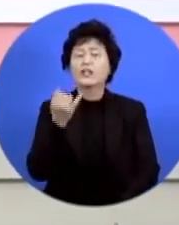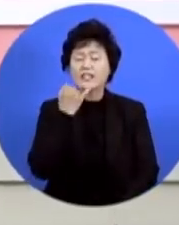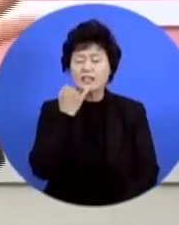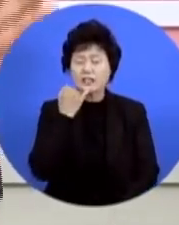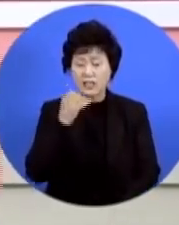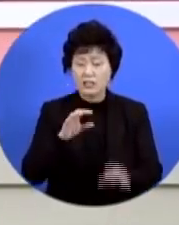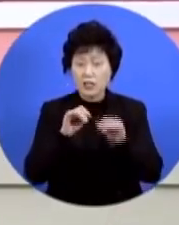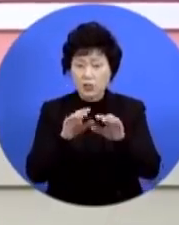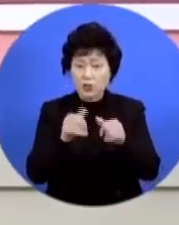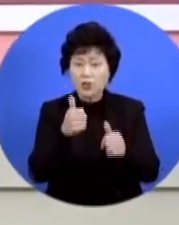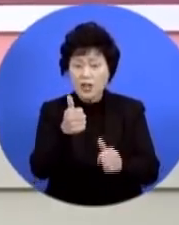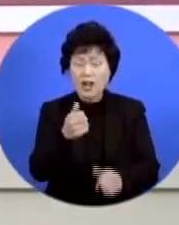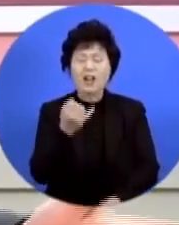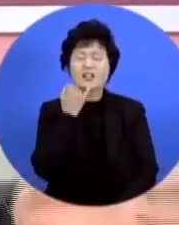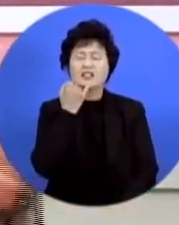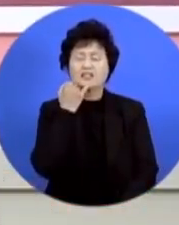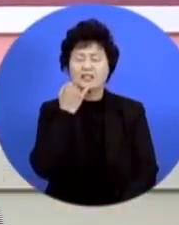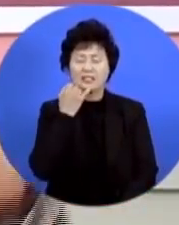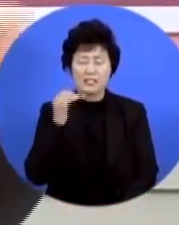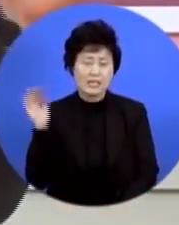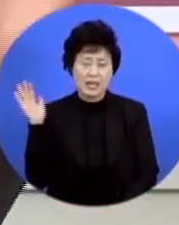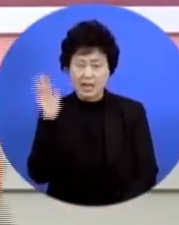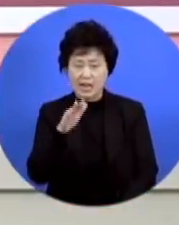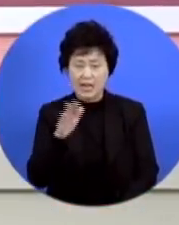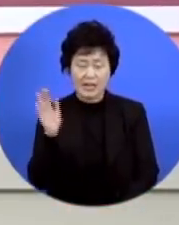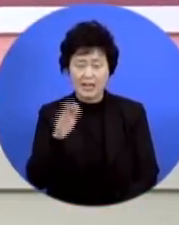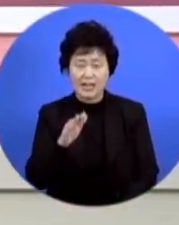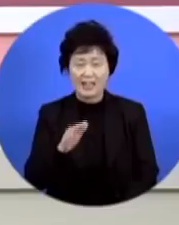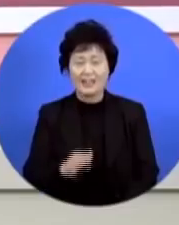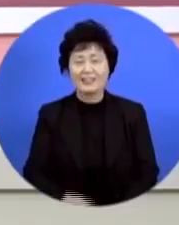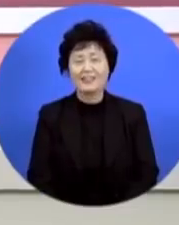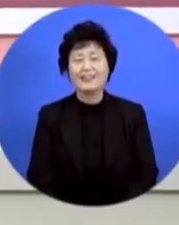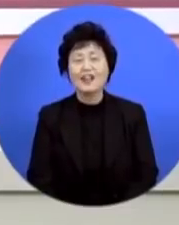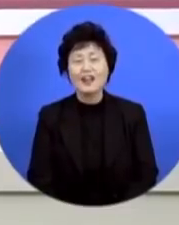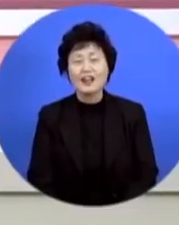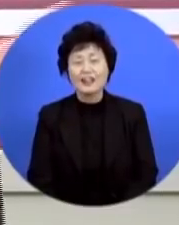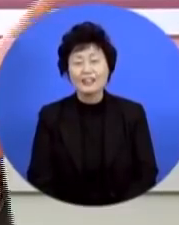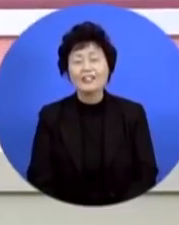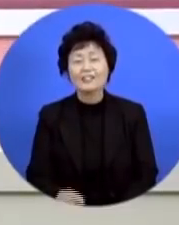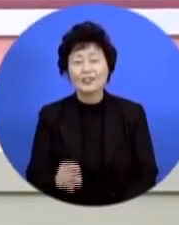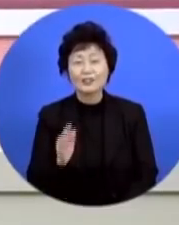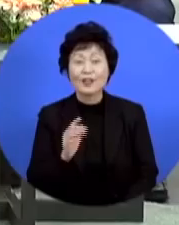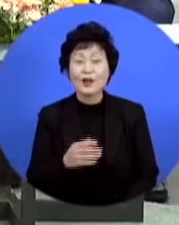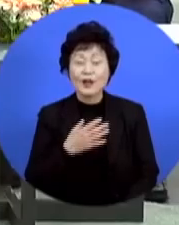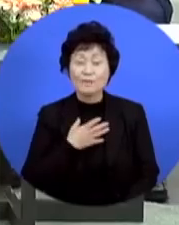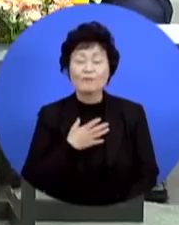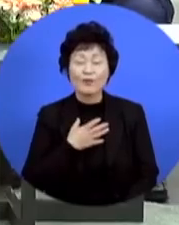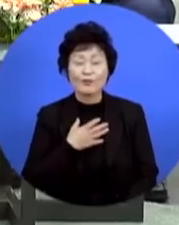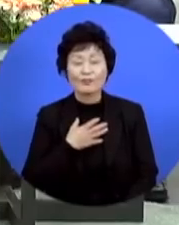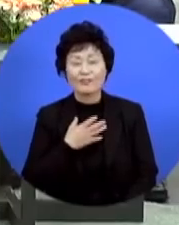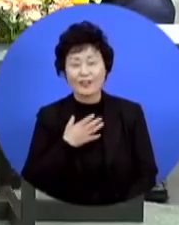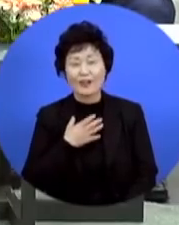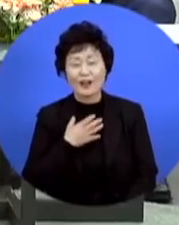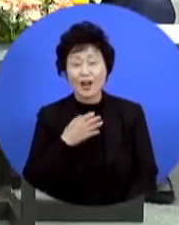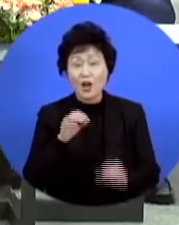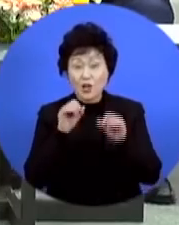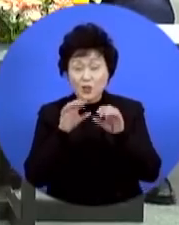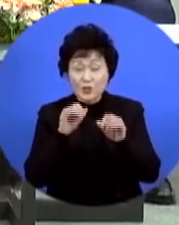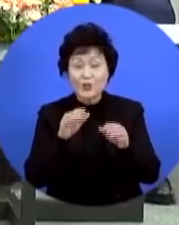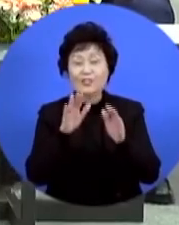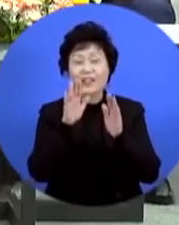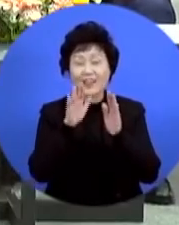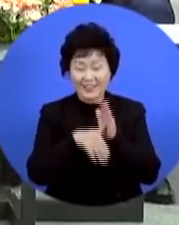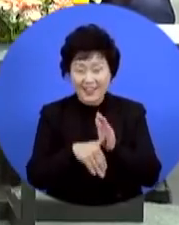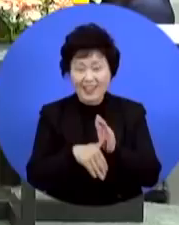29살 반인가 그랬거든요. 그래서 야 뭐 반올림하면 그게 그거지 뭐 그거 뭐 까다롭게 따지고 그러냐 그래서 친하니까 막